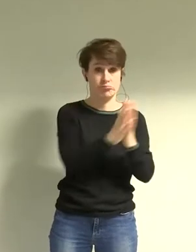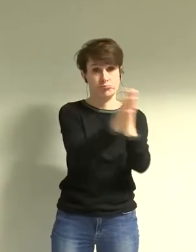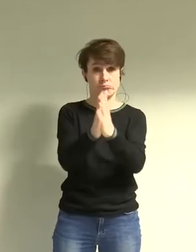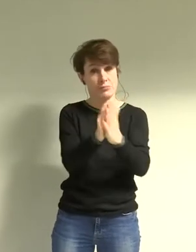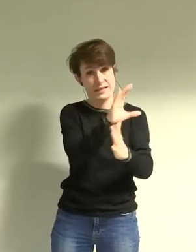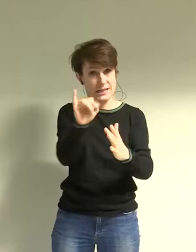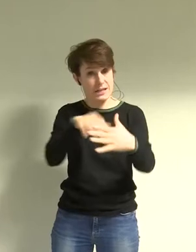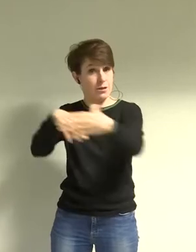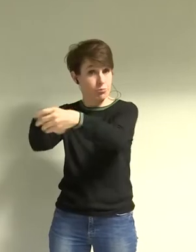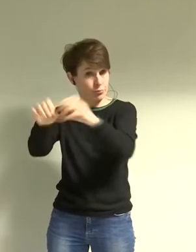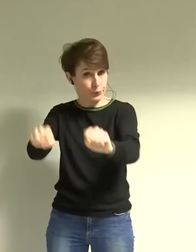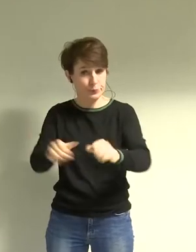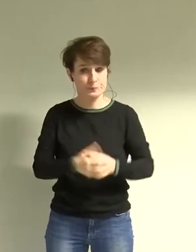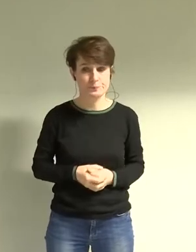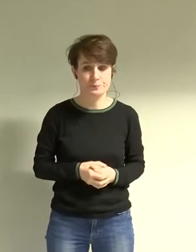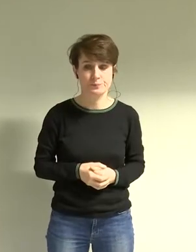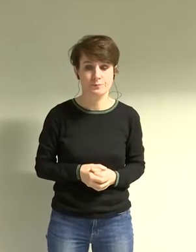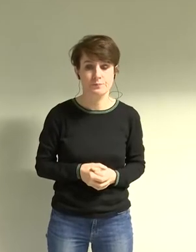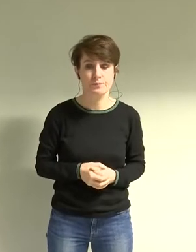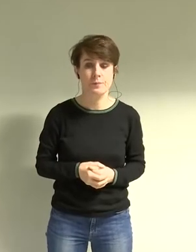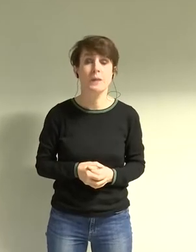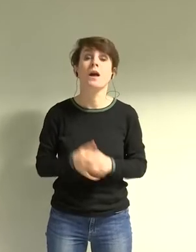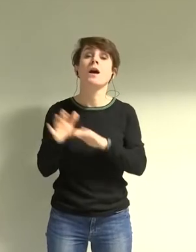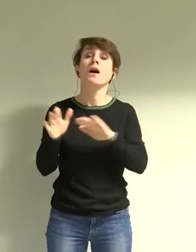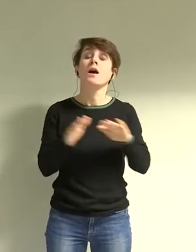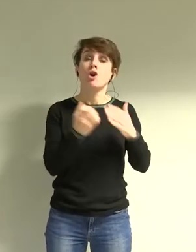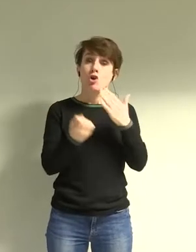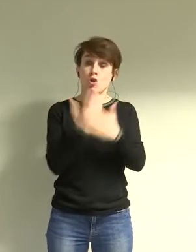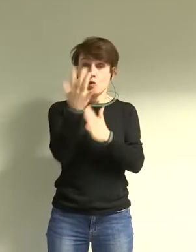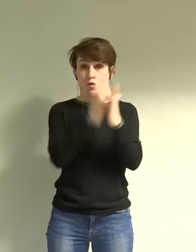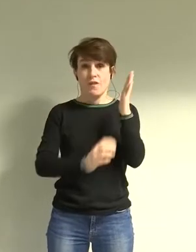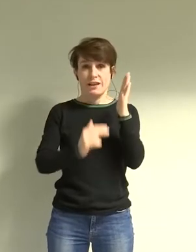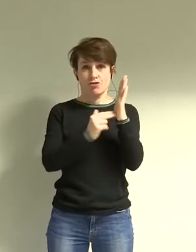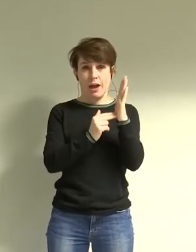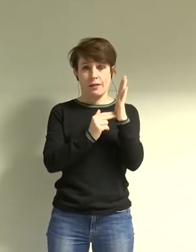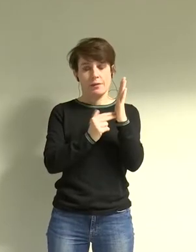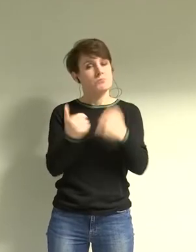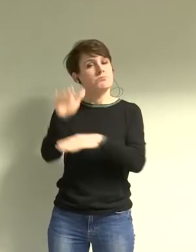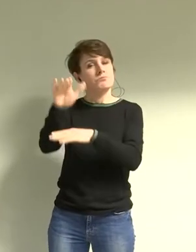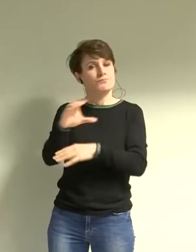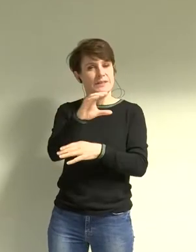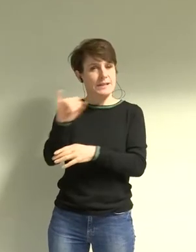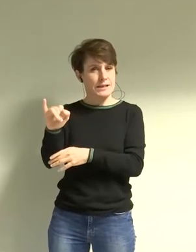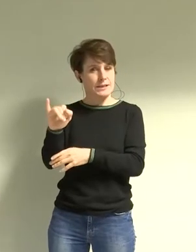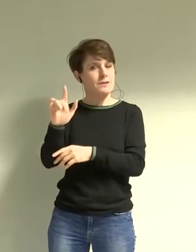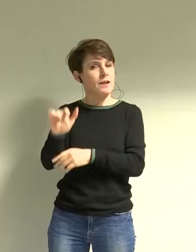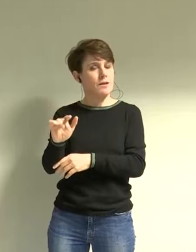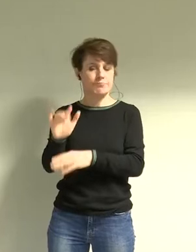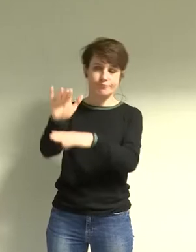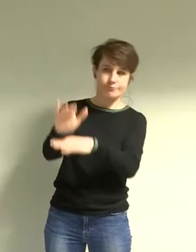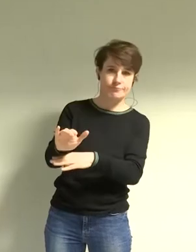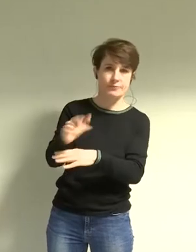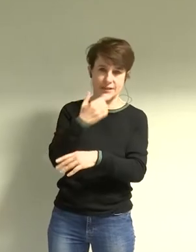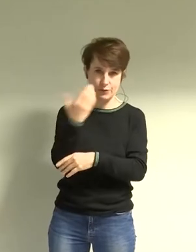indépendants enfin cette nouvelle charte préservent les acquis des conseils citoyens indépendants c'est-à-dire un la